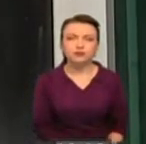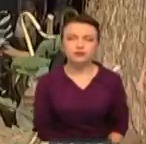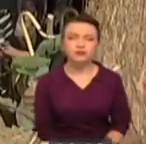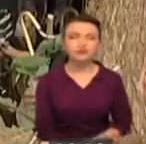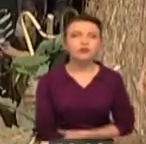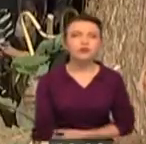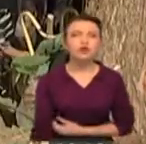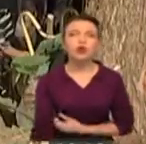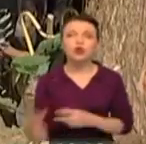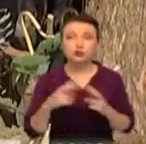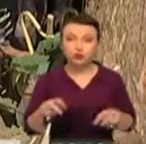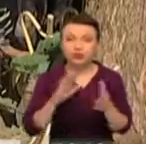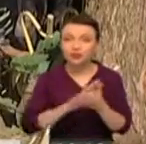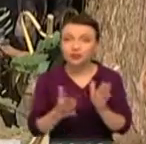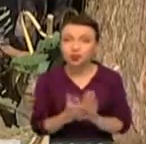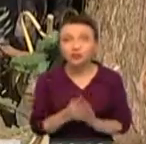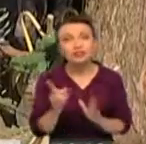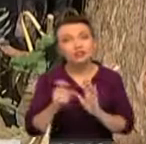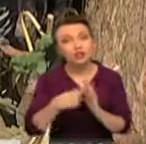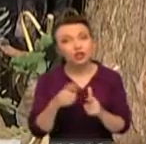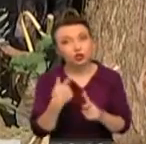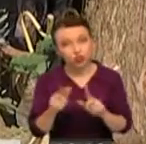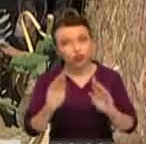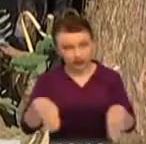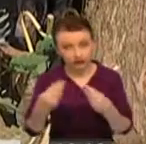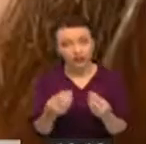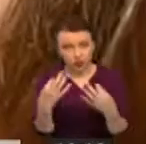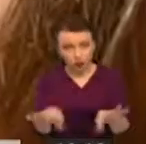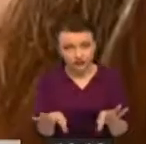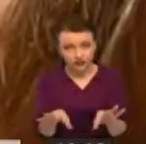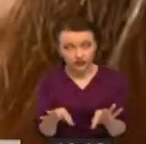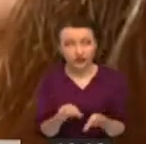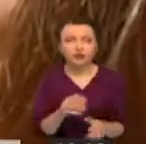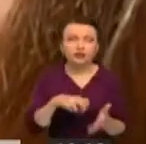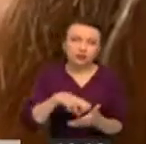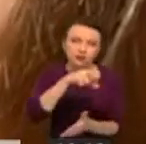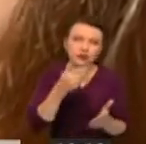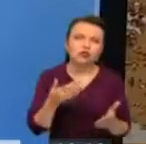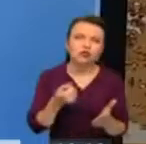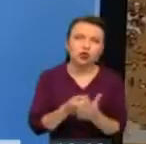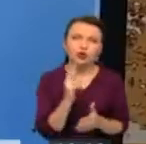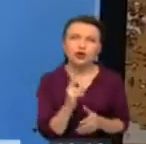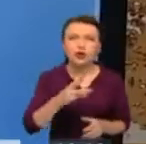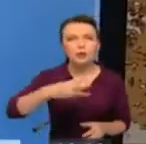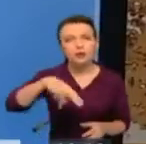аби розібратися в ситуації та дізнатися, чи давали дозвіл на зведення парковки, надсилаємо запит до КМДА. Чекаємо відповіді